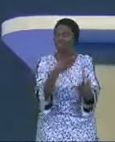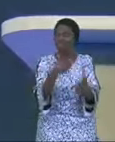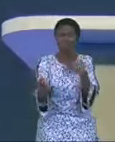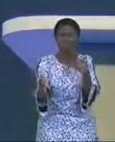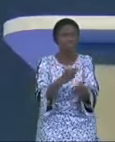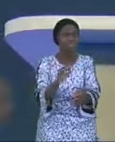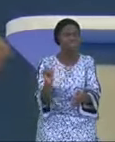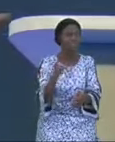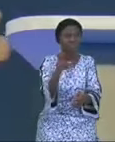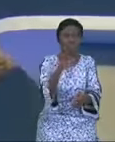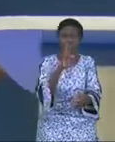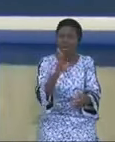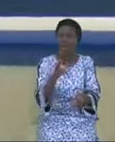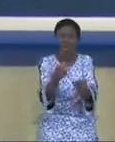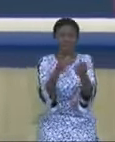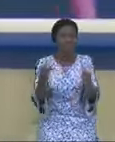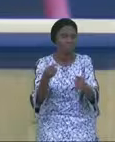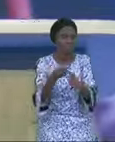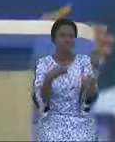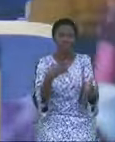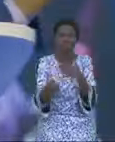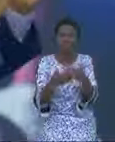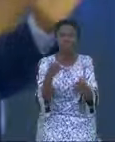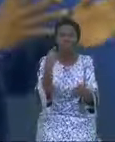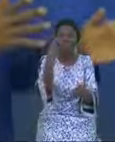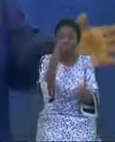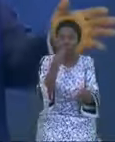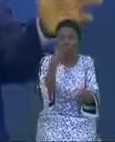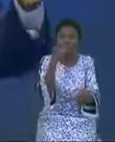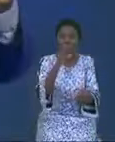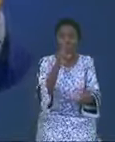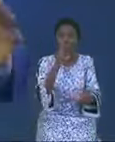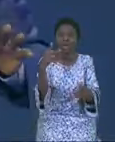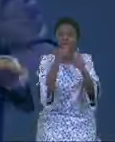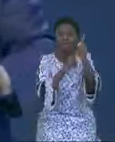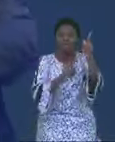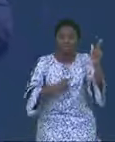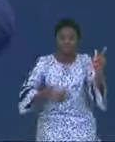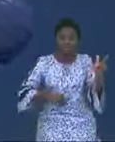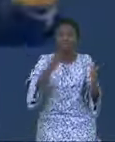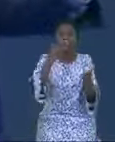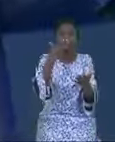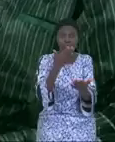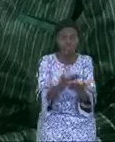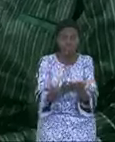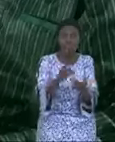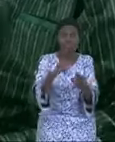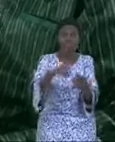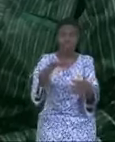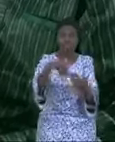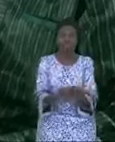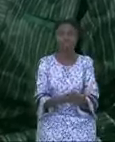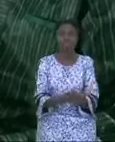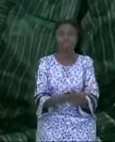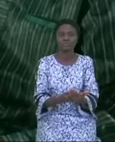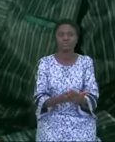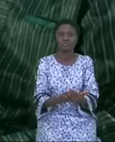peu importe qui tu es l'Éternel est bon envers tous